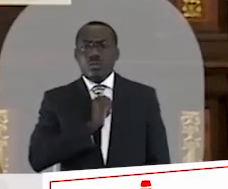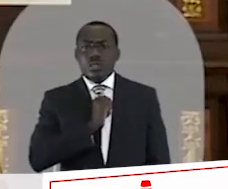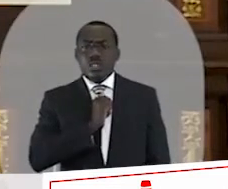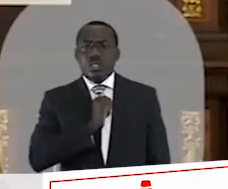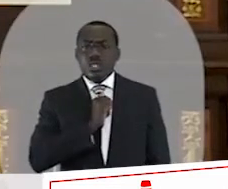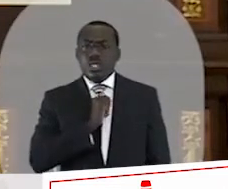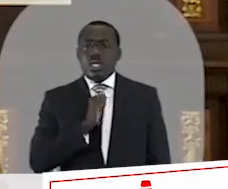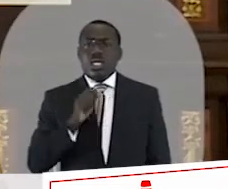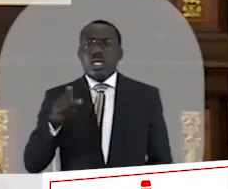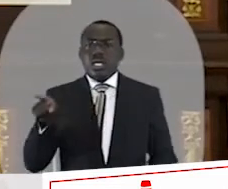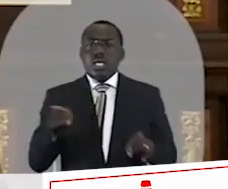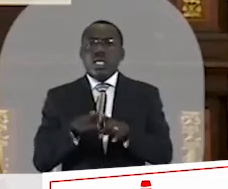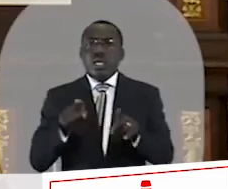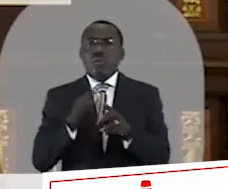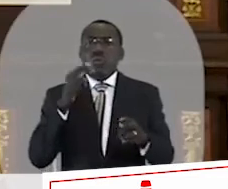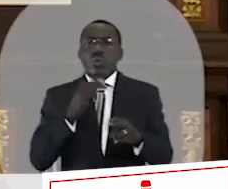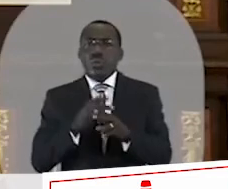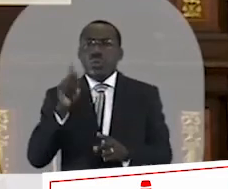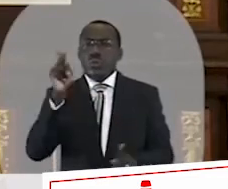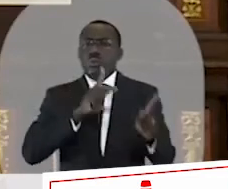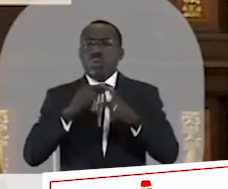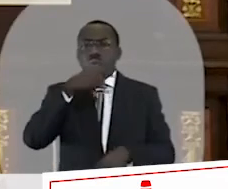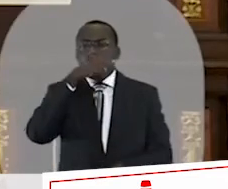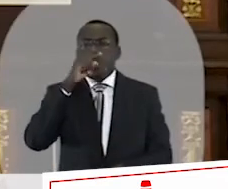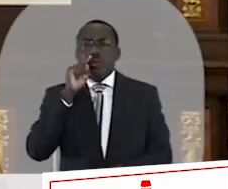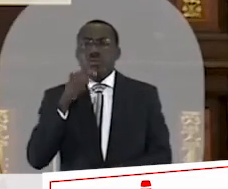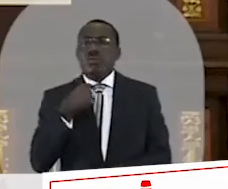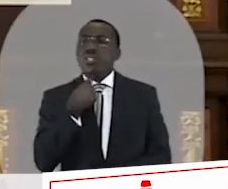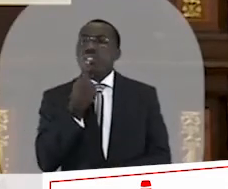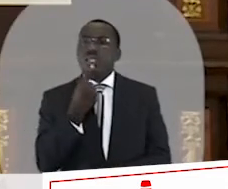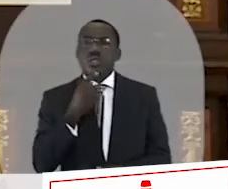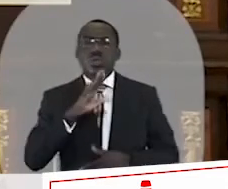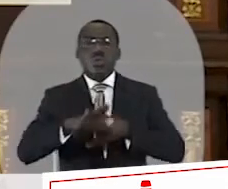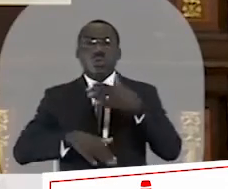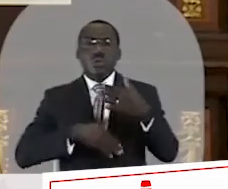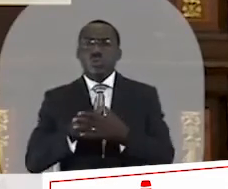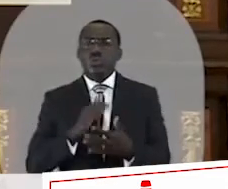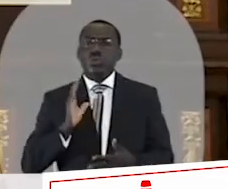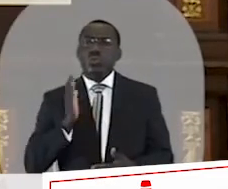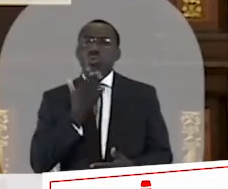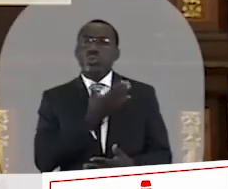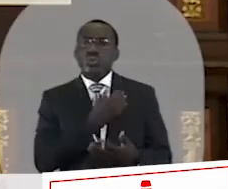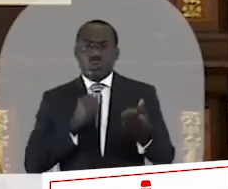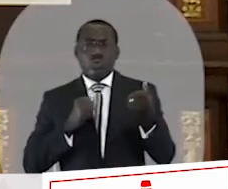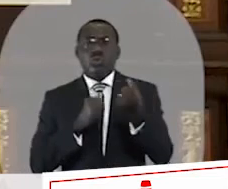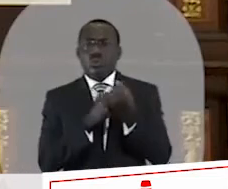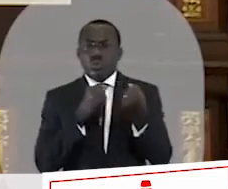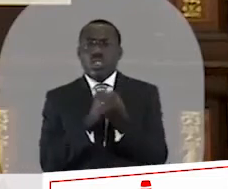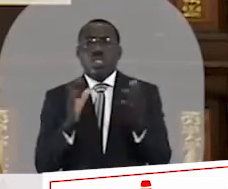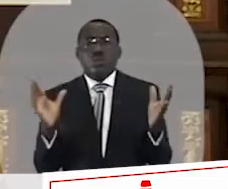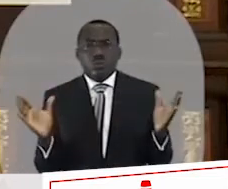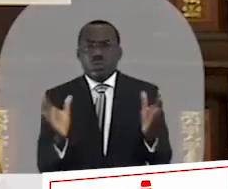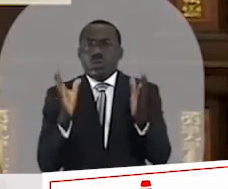sur les réseaux sociaux toutes condamnées par ali bongo ondimba qui recommande aux populations qu'il